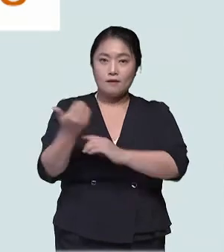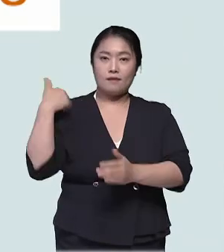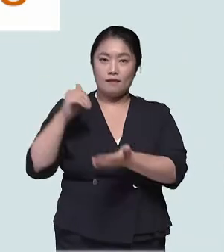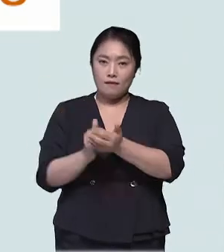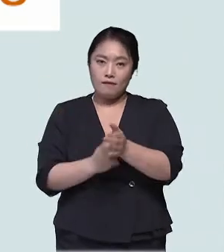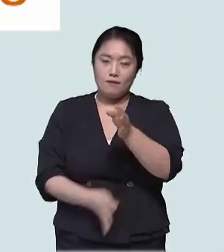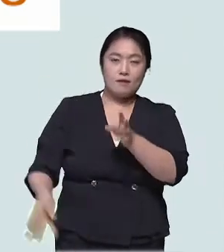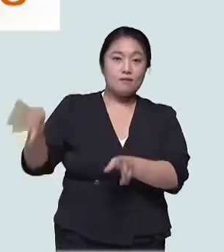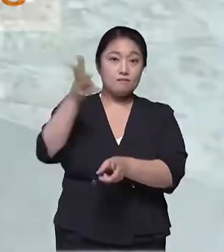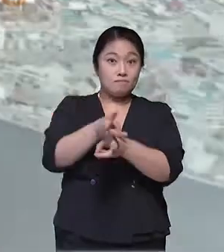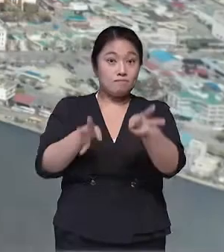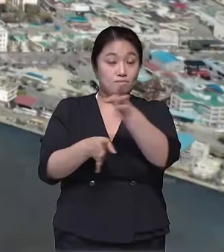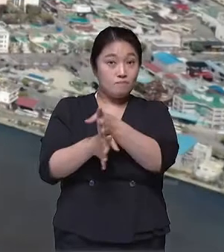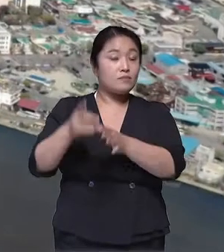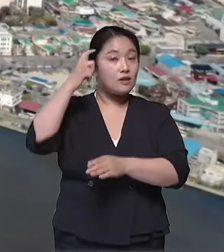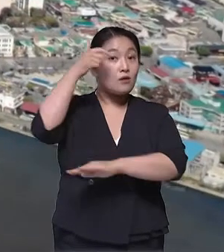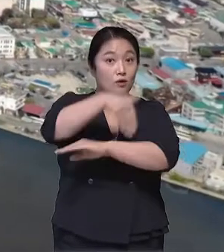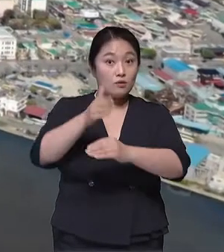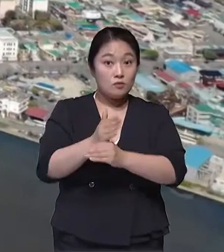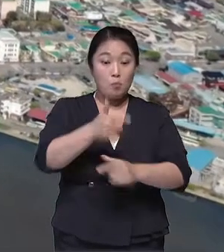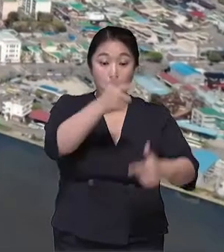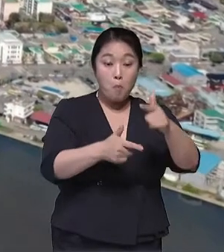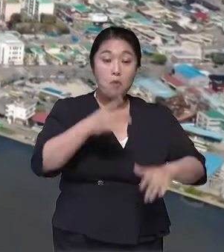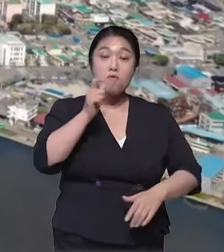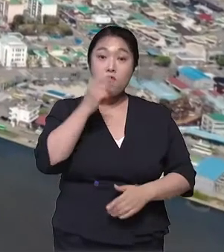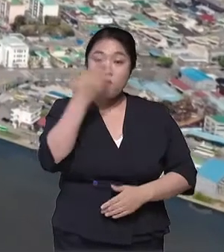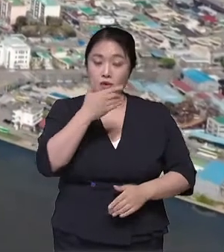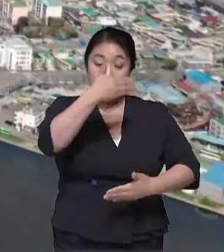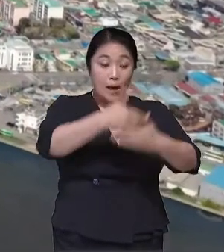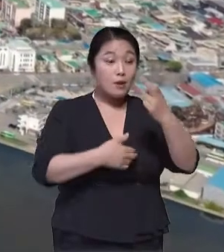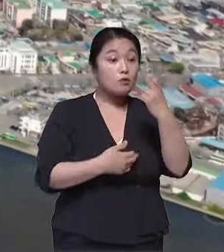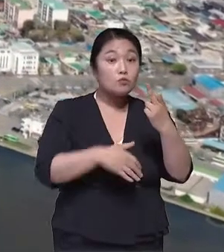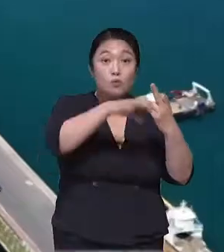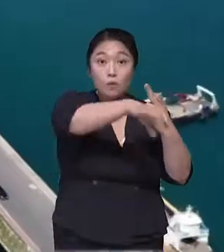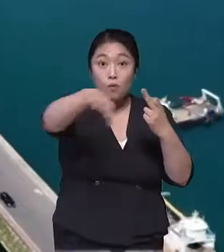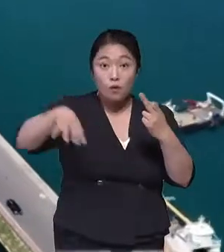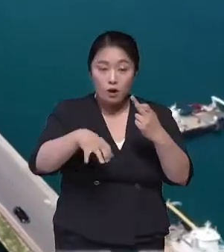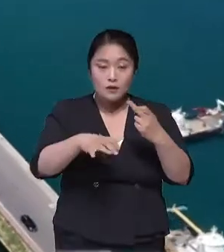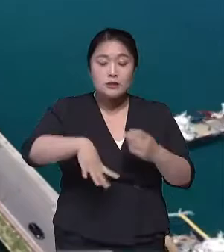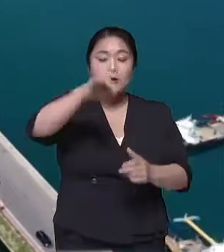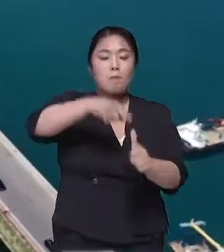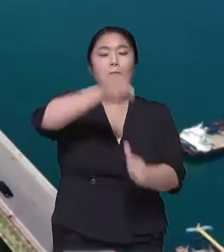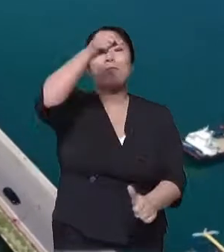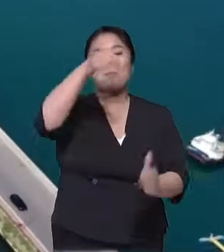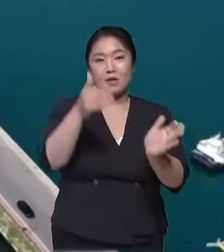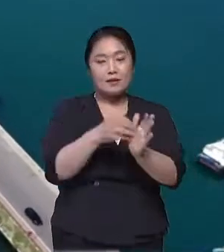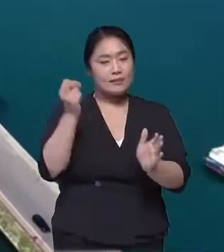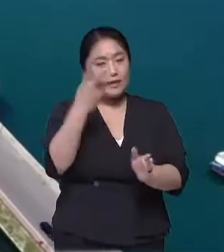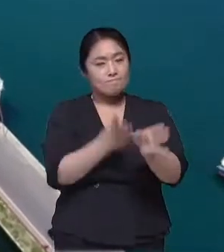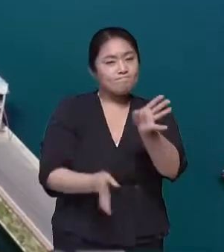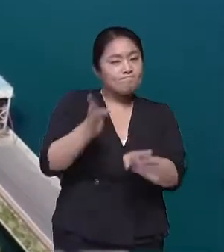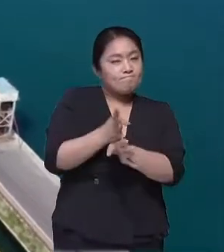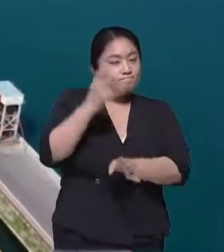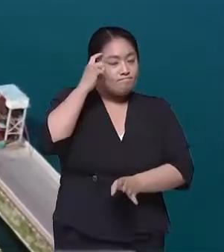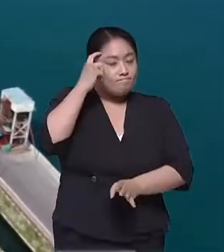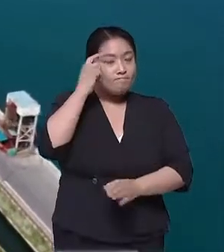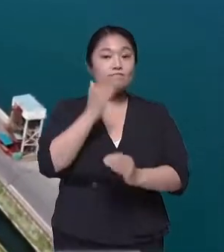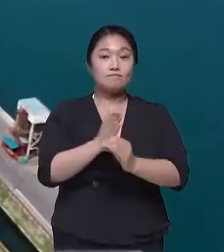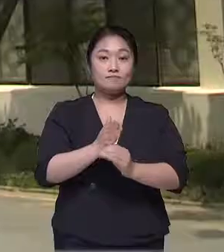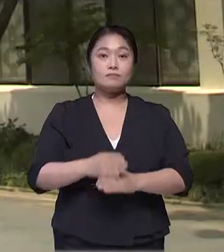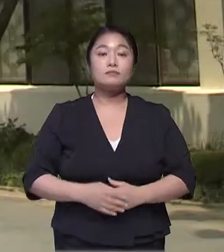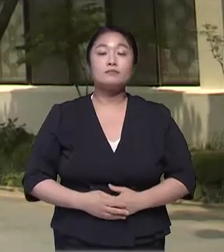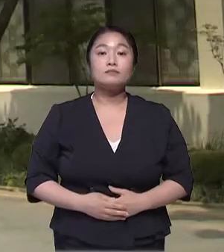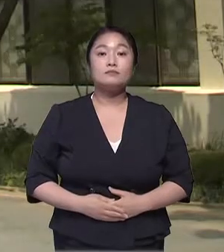3선에 도전합니다 목포와 여수 등 나머지 12개 시 군은 초선 단체장 들로 재선 도전 의지를 밝히고